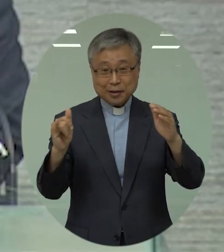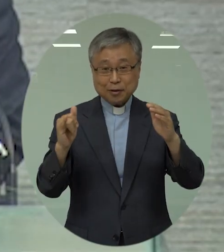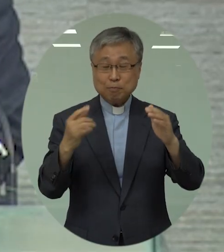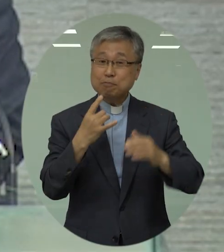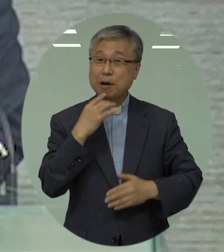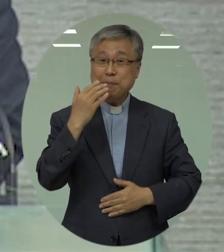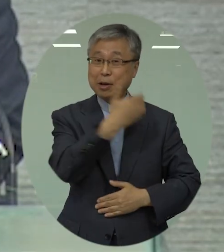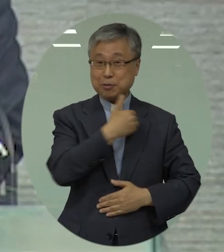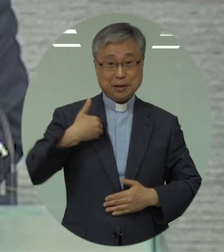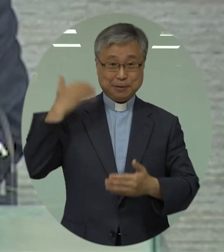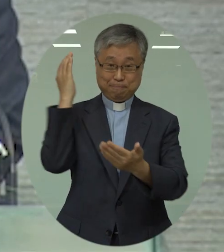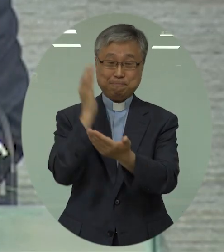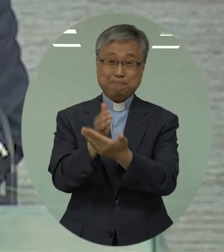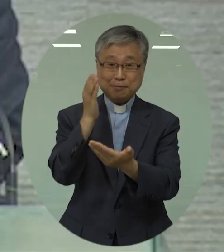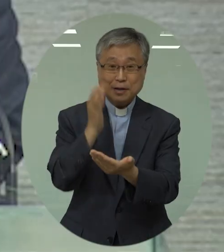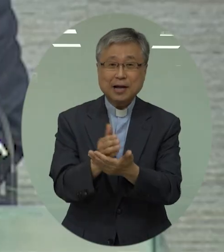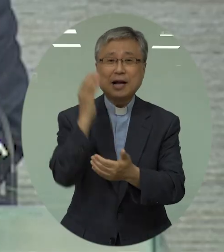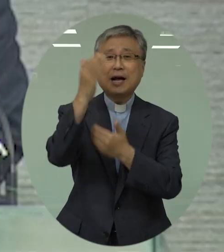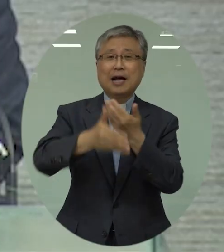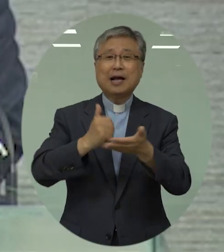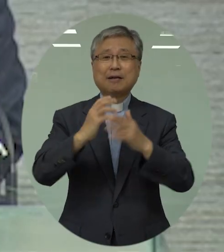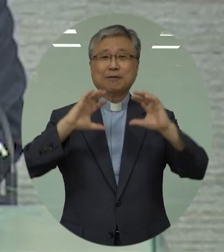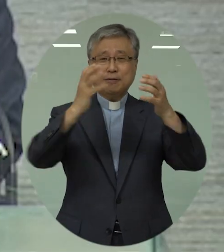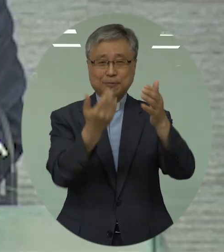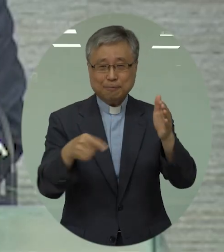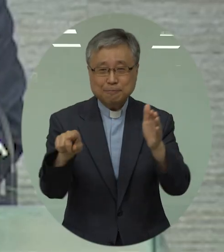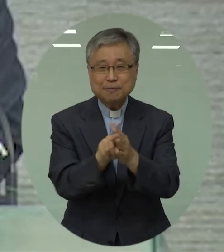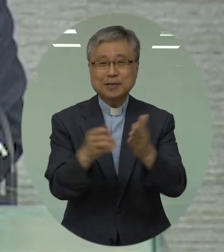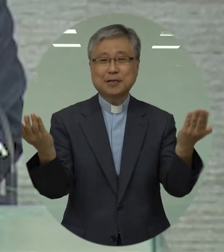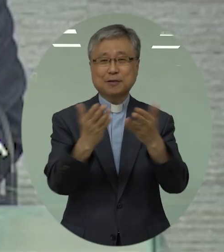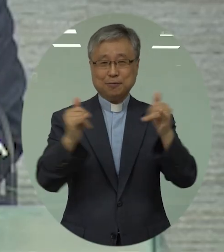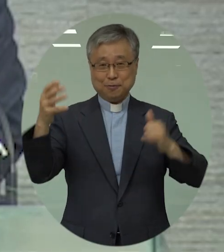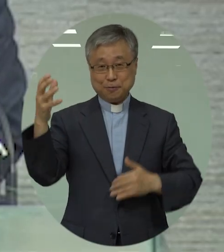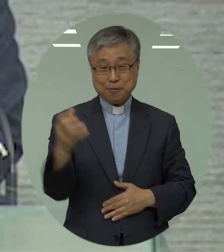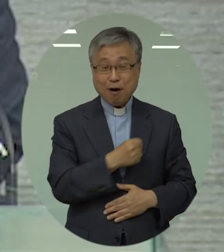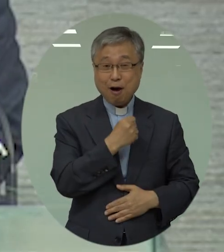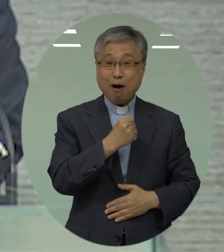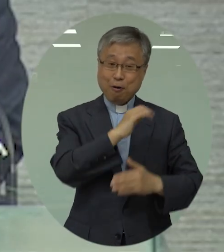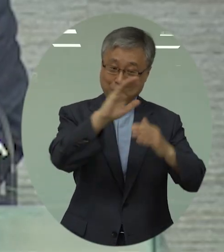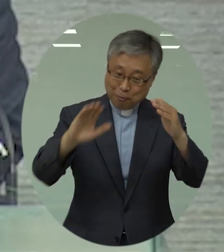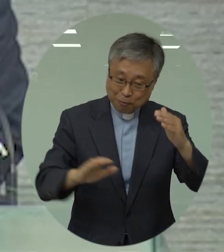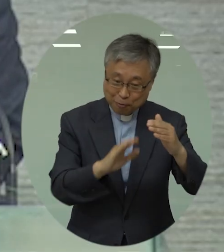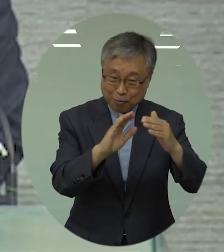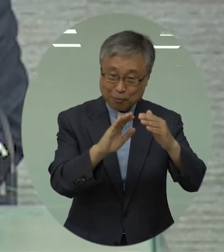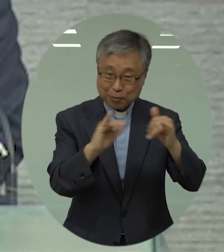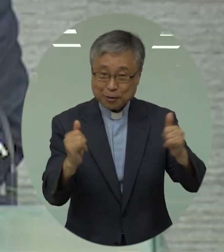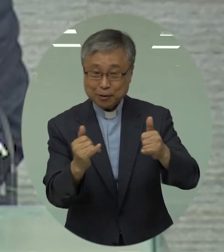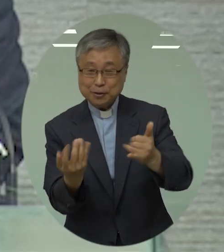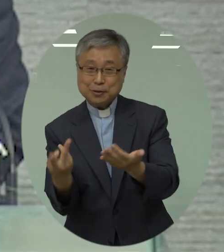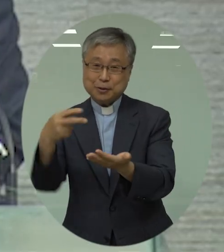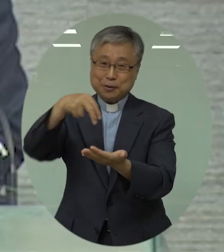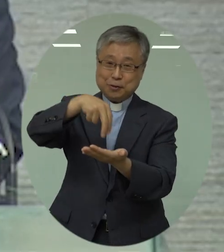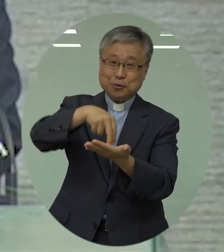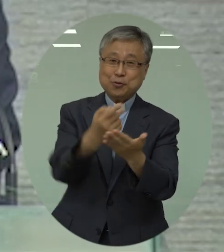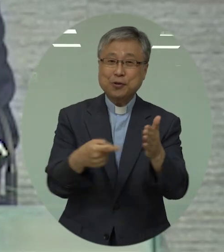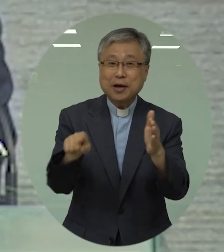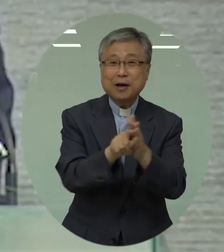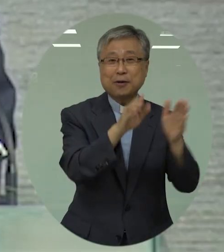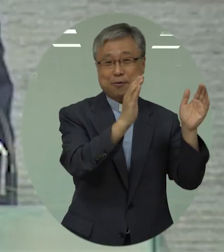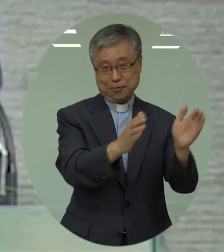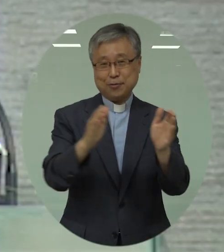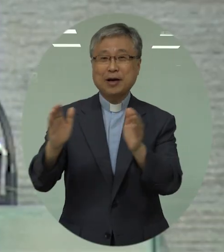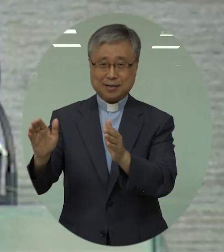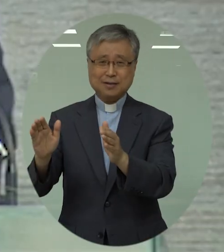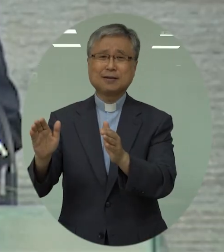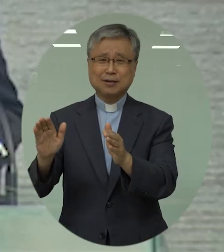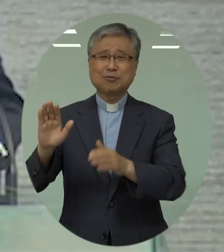가족으로만 만족해서는 안 되고 하나님의 나라를 위한 일꾼으로 성도들을 세우기 위해서 필요한 과정이 바로 이